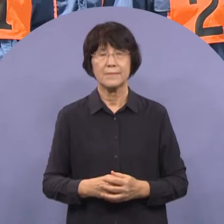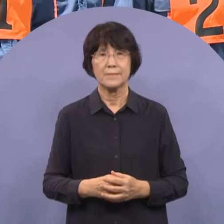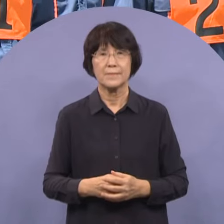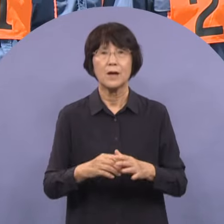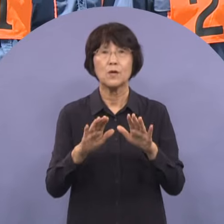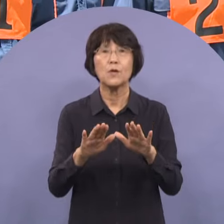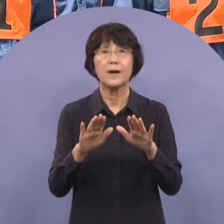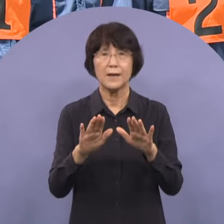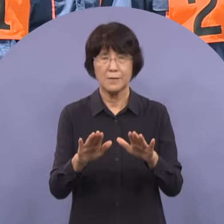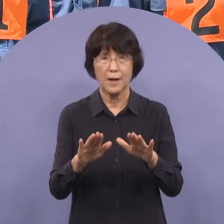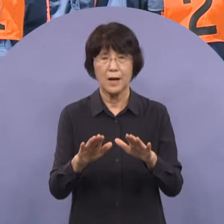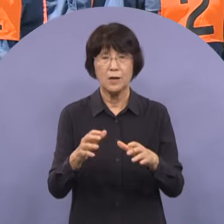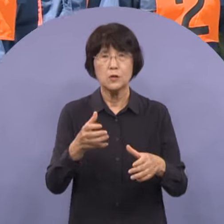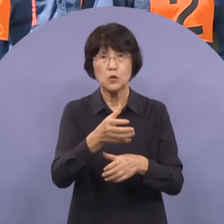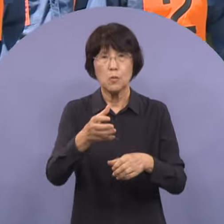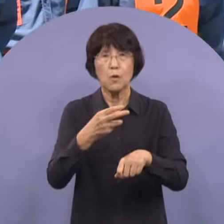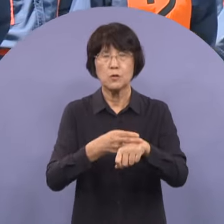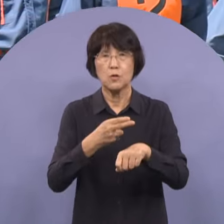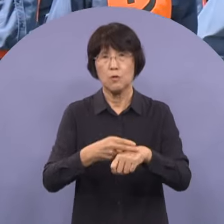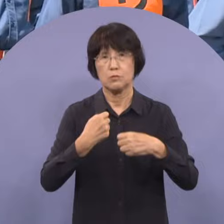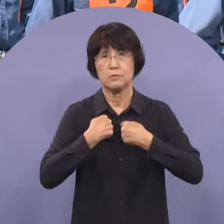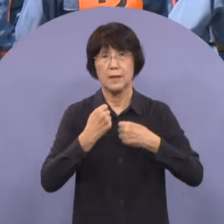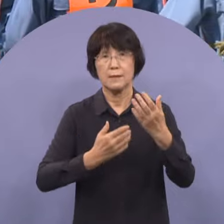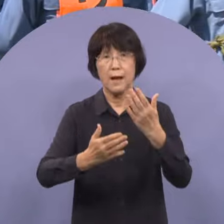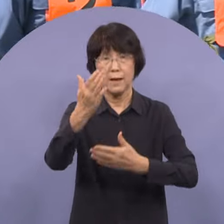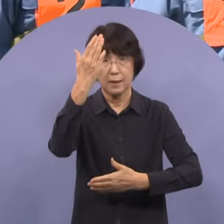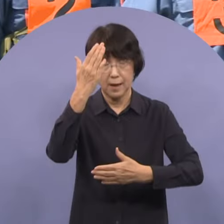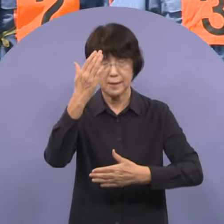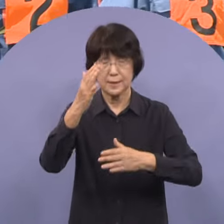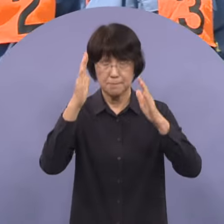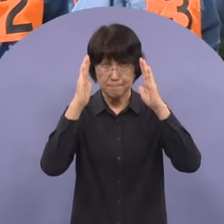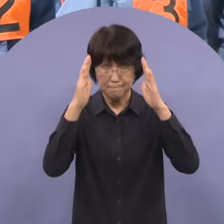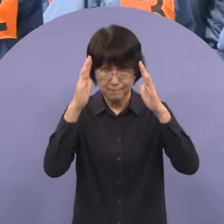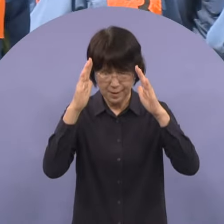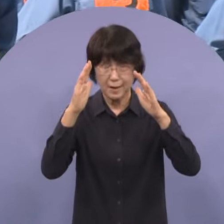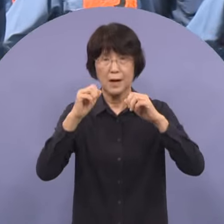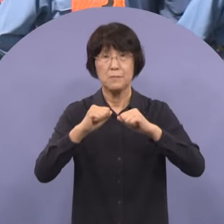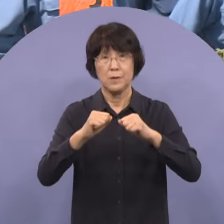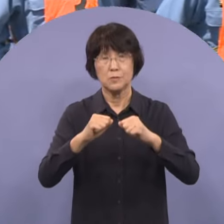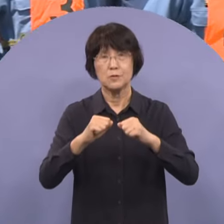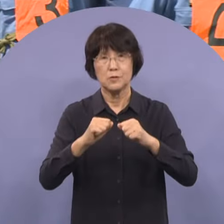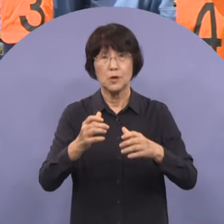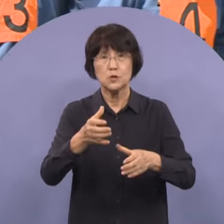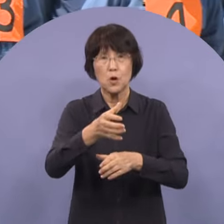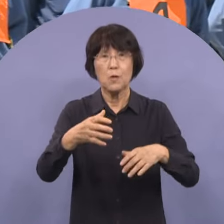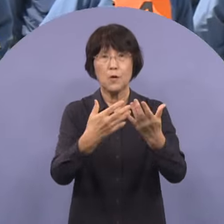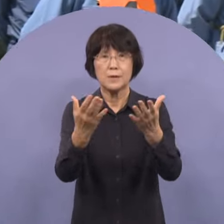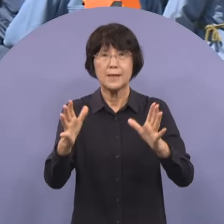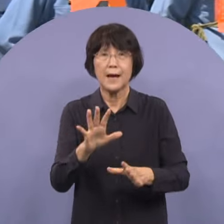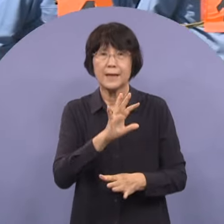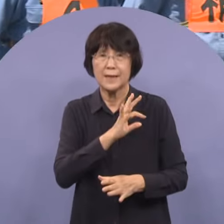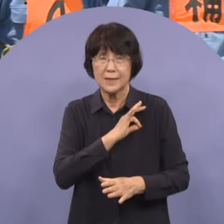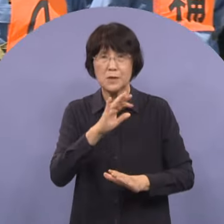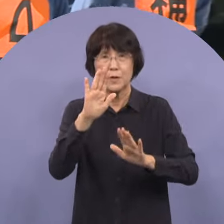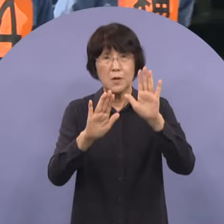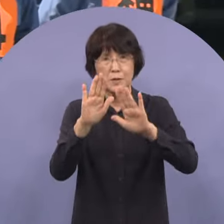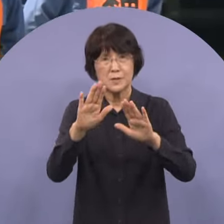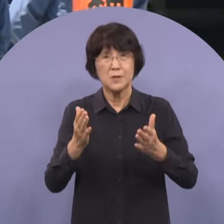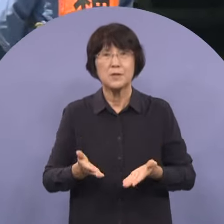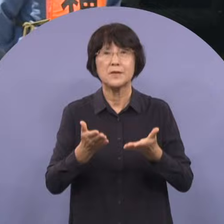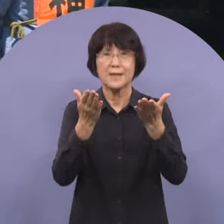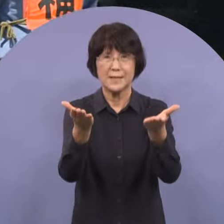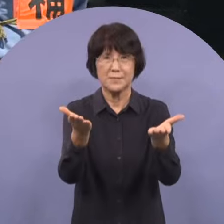今回は消防操法訓練大会に懸命に挑む消防団員たちの姿をお届け